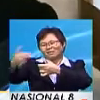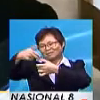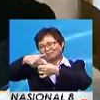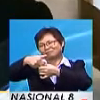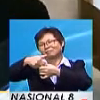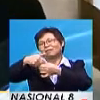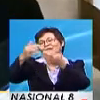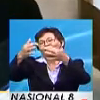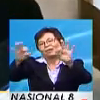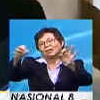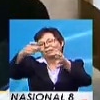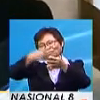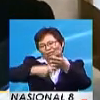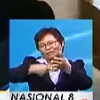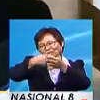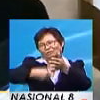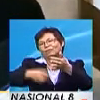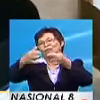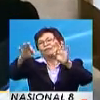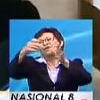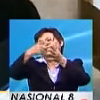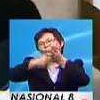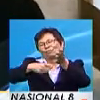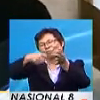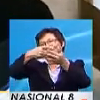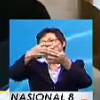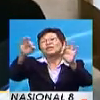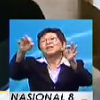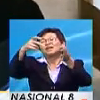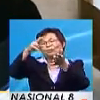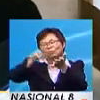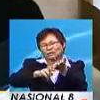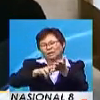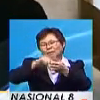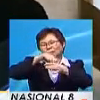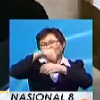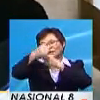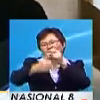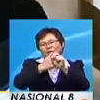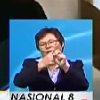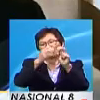dalam program pengjalan visa ini pada tahun